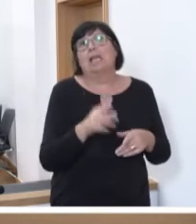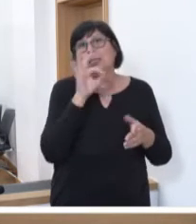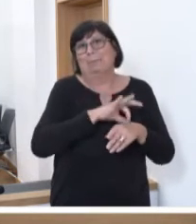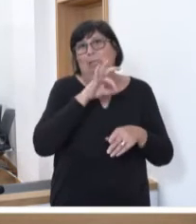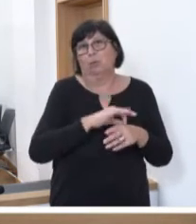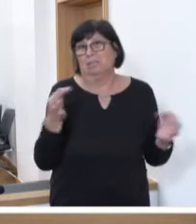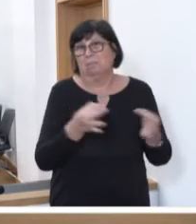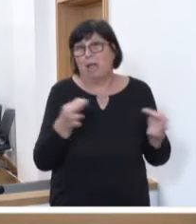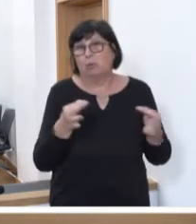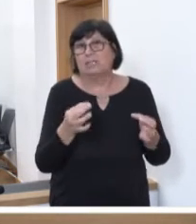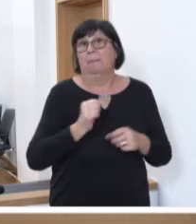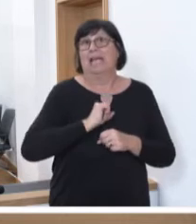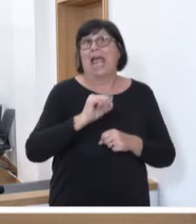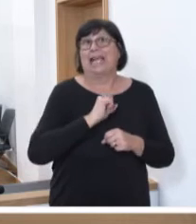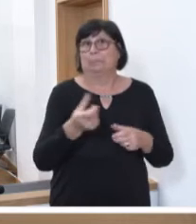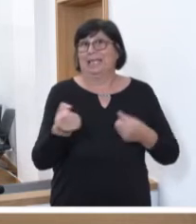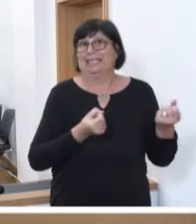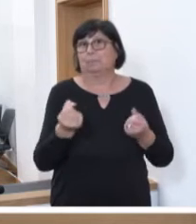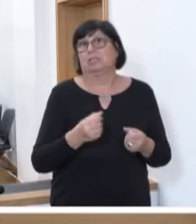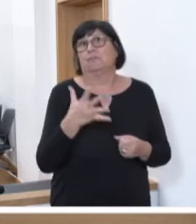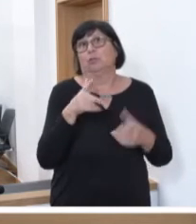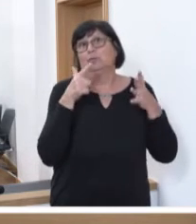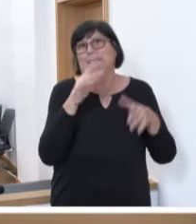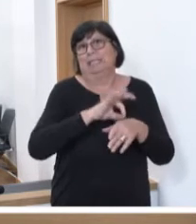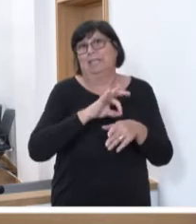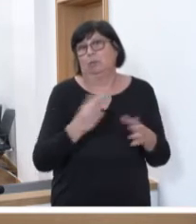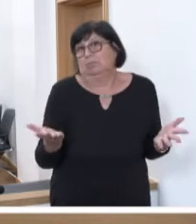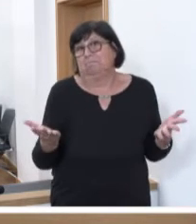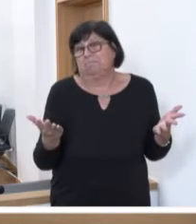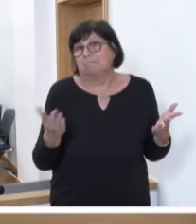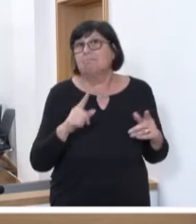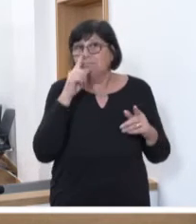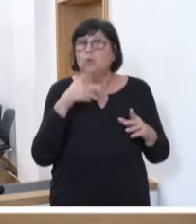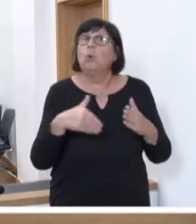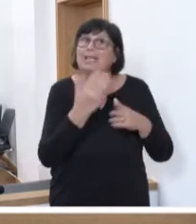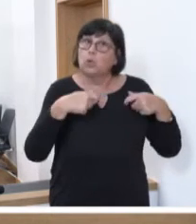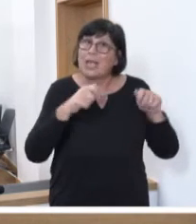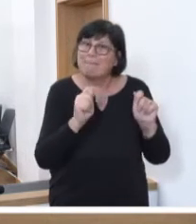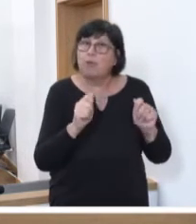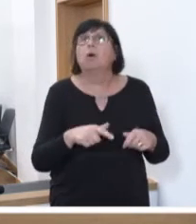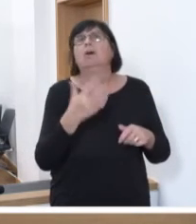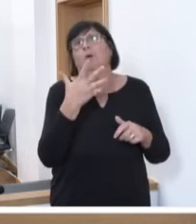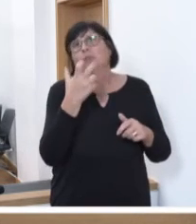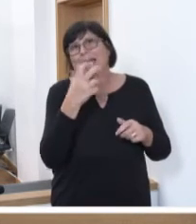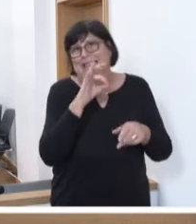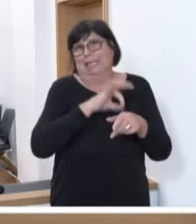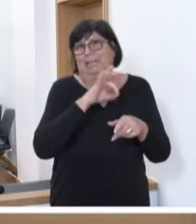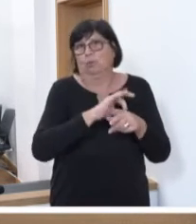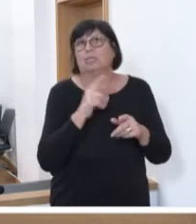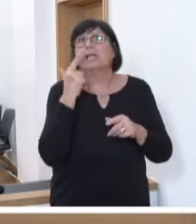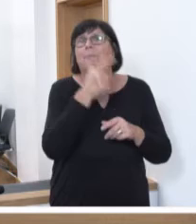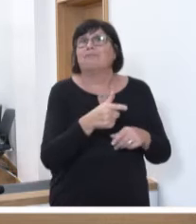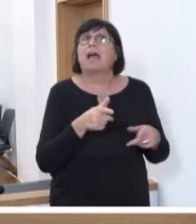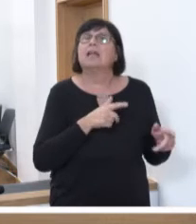Die Fahrzeit mit dem Expressbus beträgt hingegen nur 75 Minuten. Nur Neubaustrecken würden Fahrzeiten von 35 Minuten im Fernverkehr